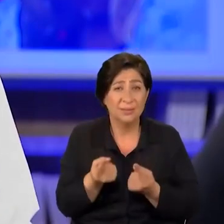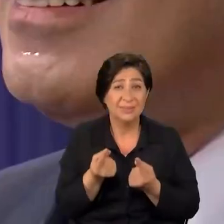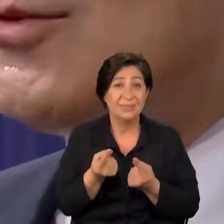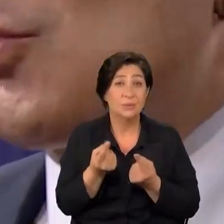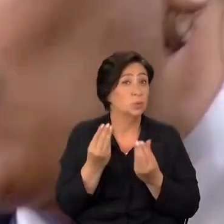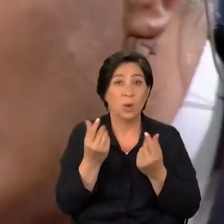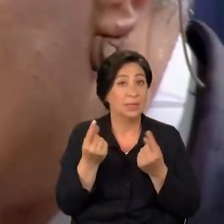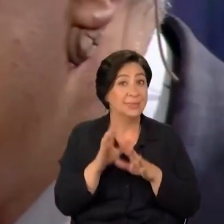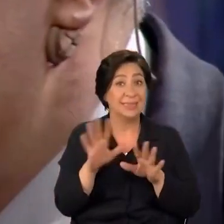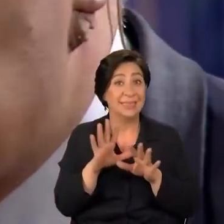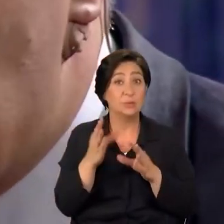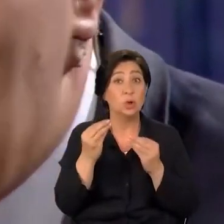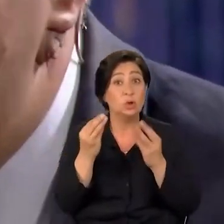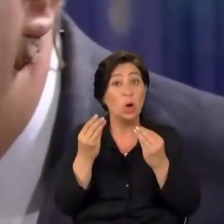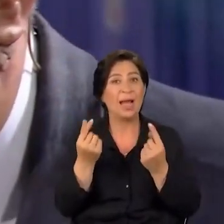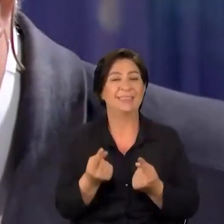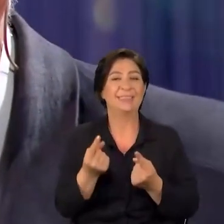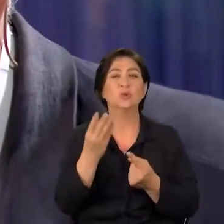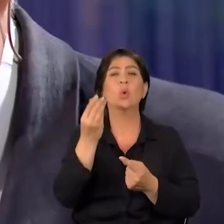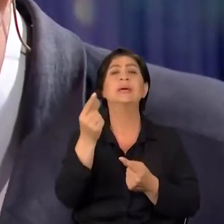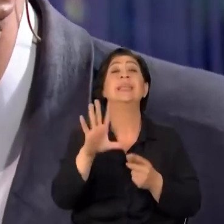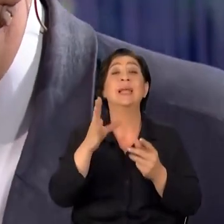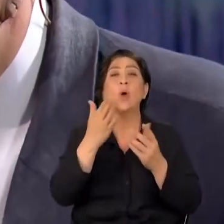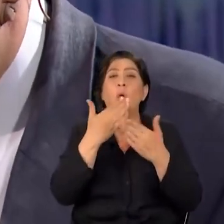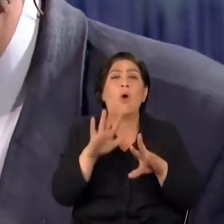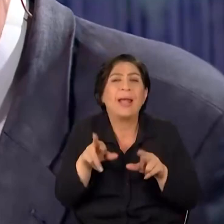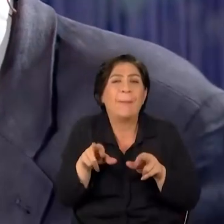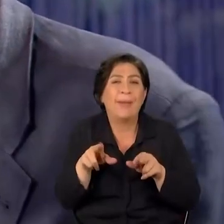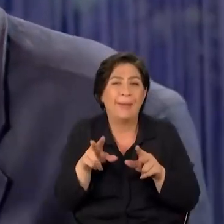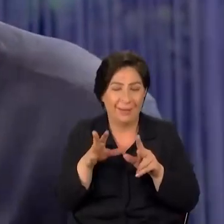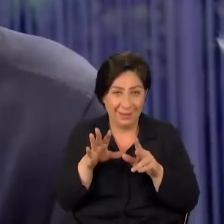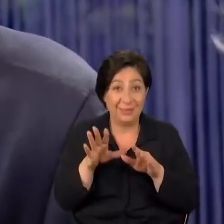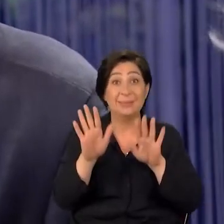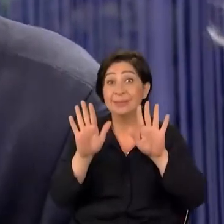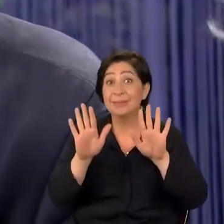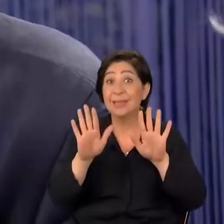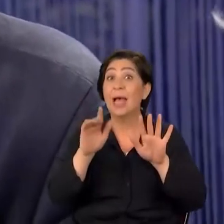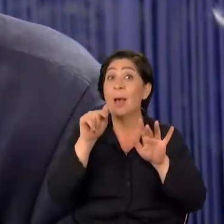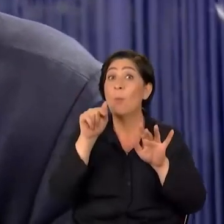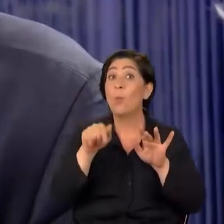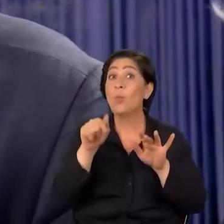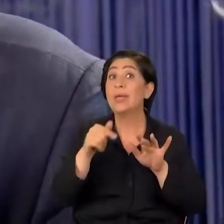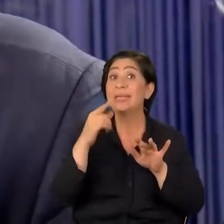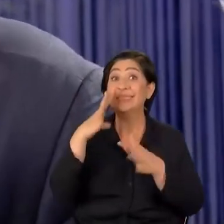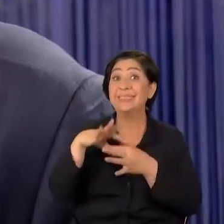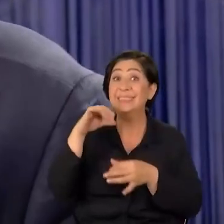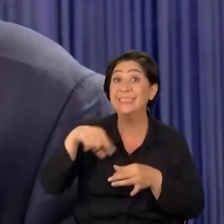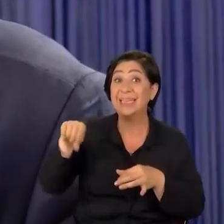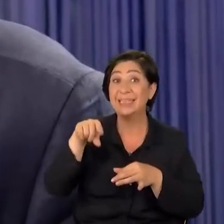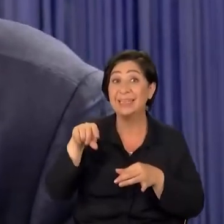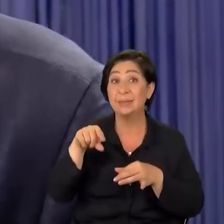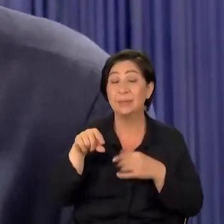az. Çok az değil, çok çok az. Şimdi düşünün, yok gibi bir şey. Peki ama bu